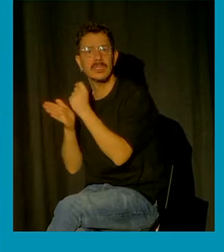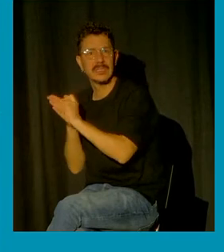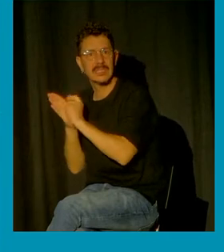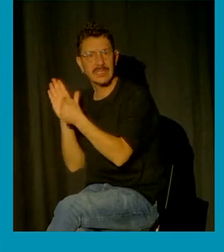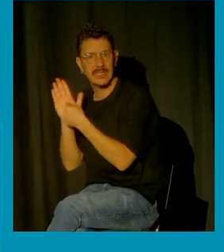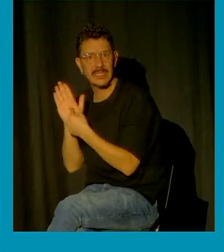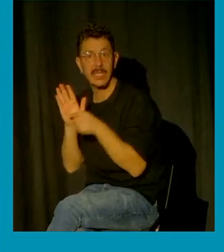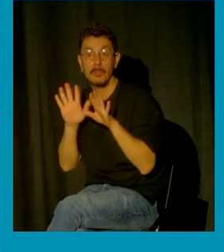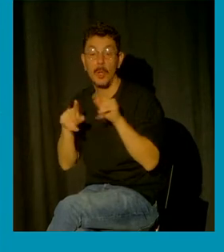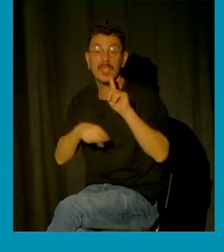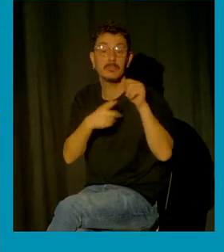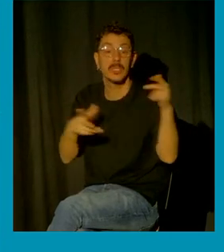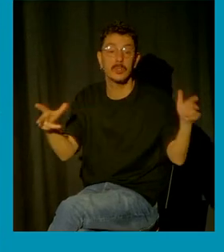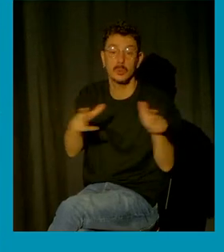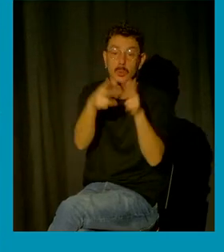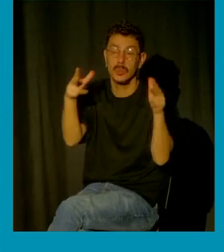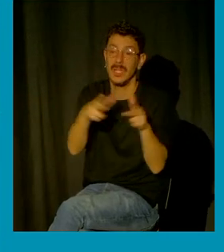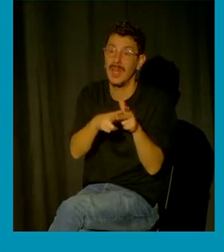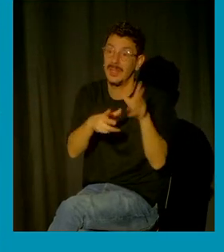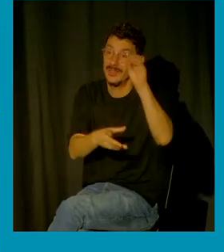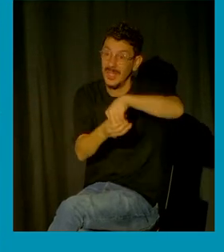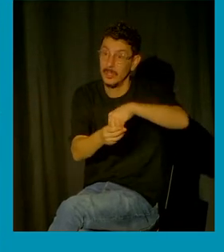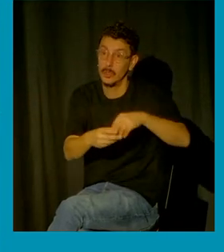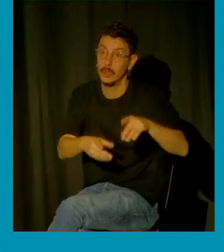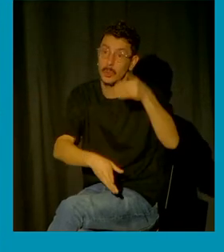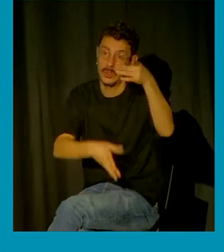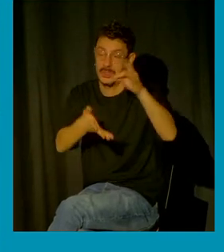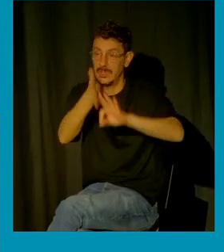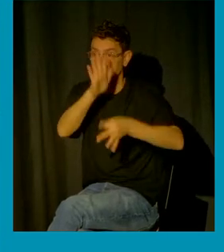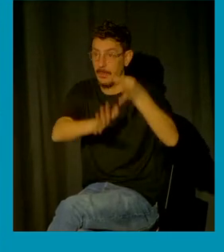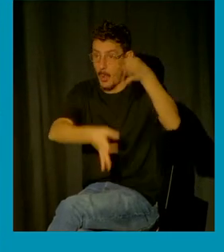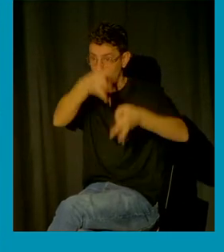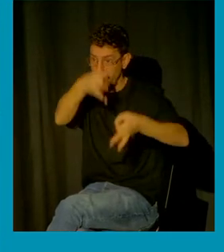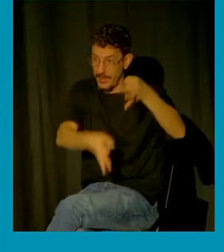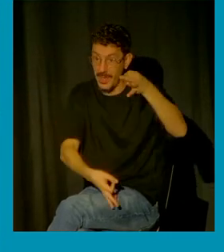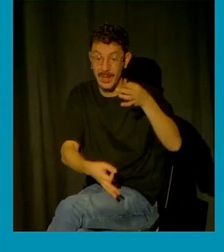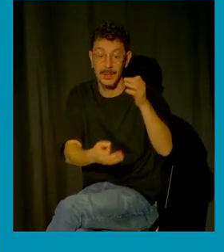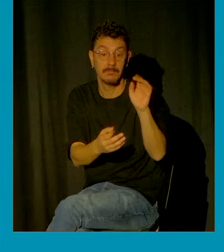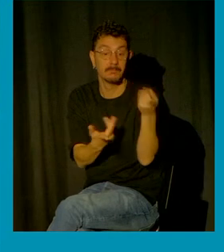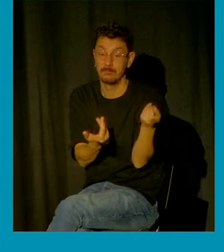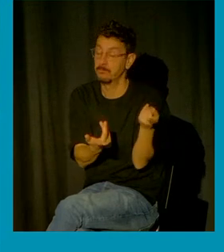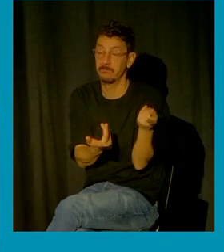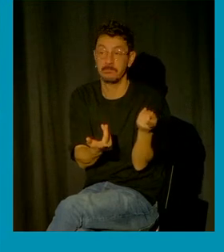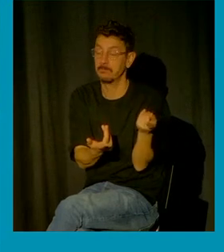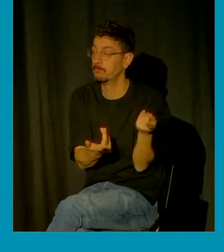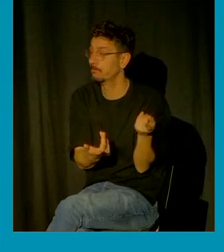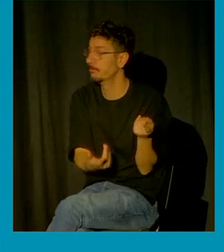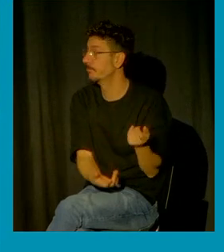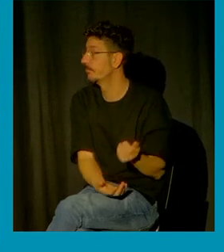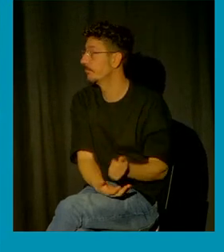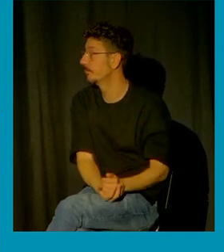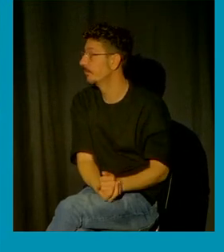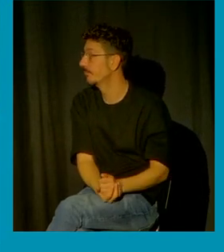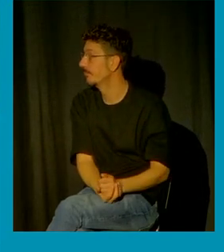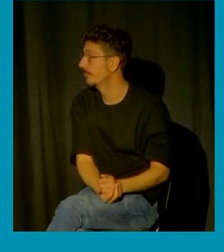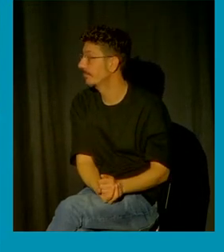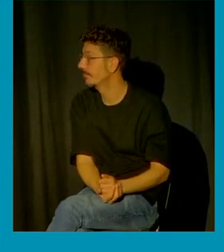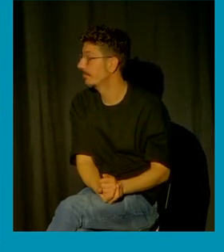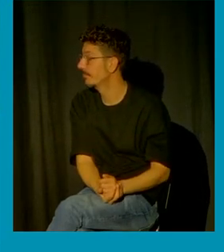i específicament a l'àmbit judicial i jurídic no estan no són el senyor